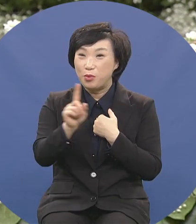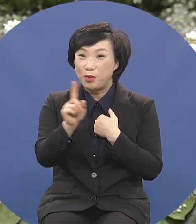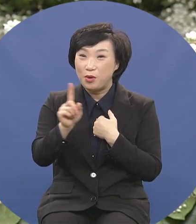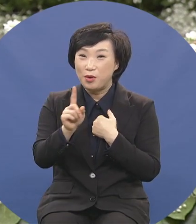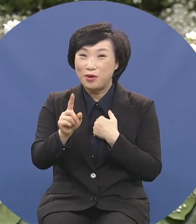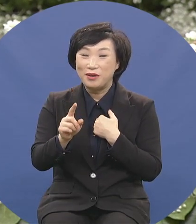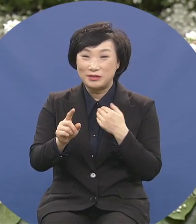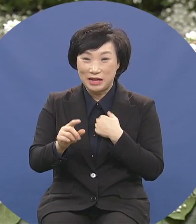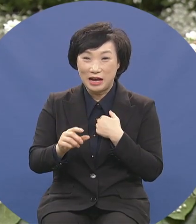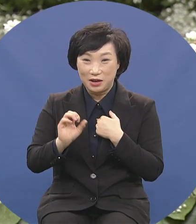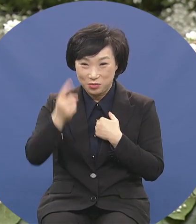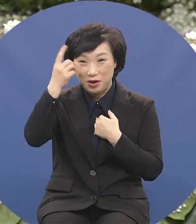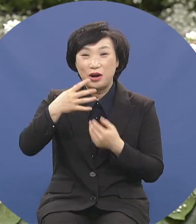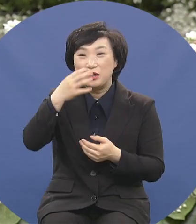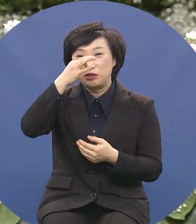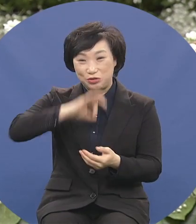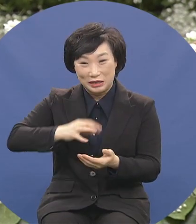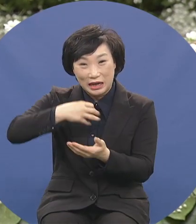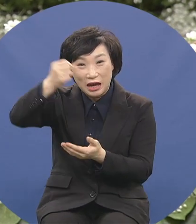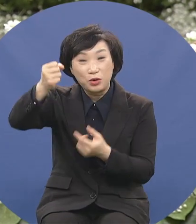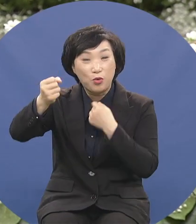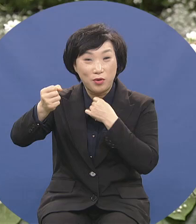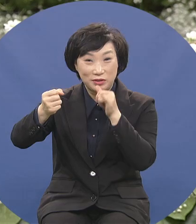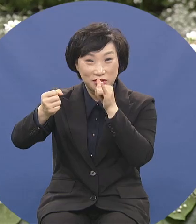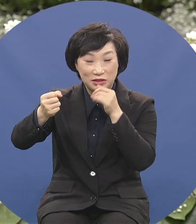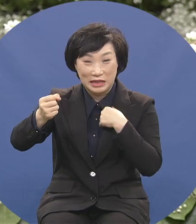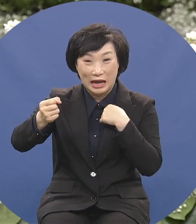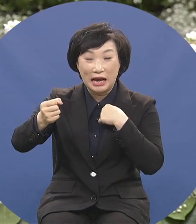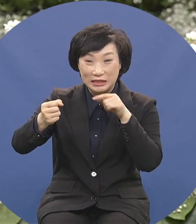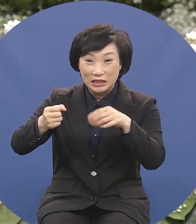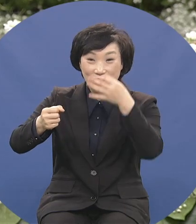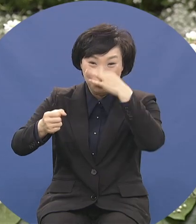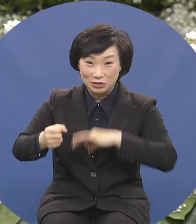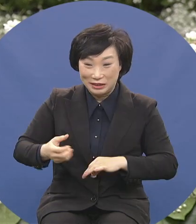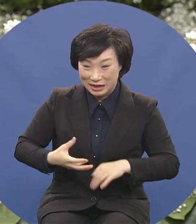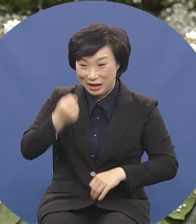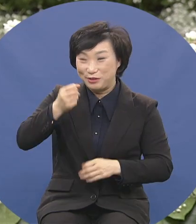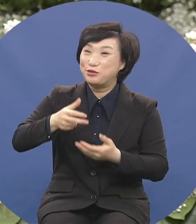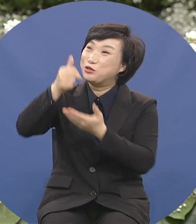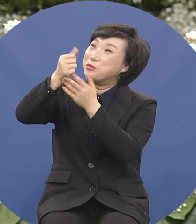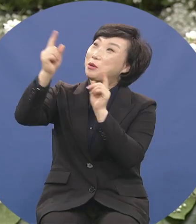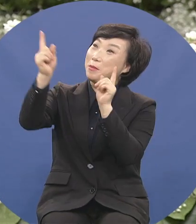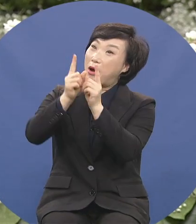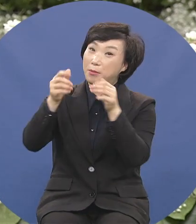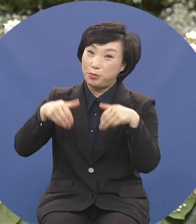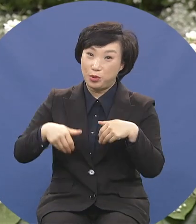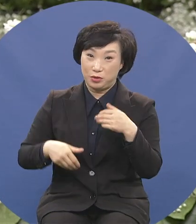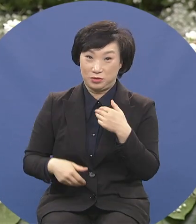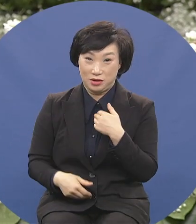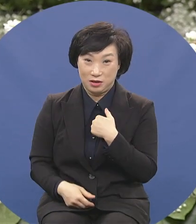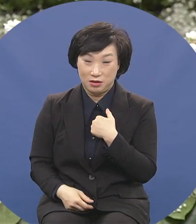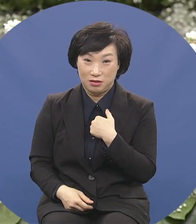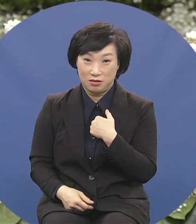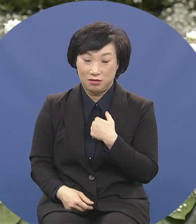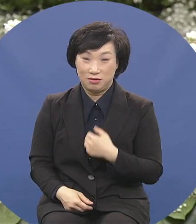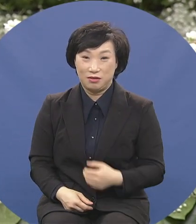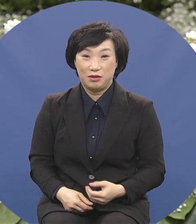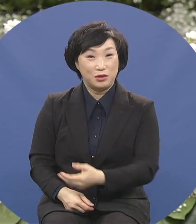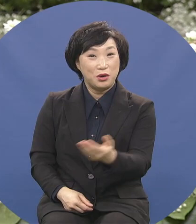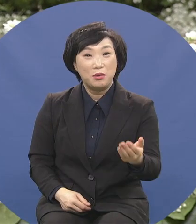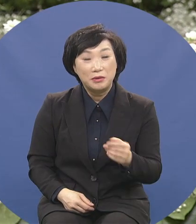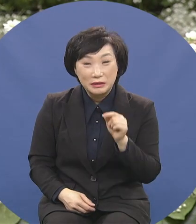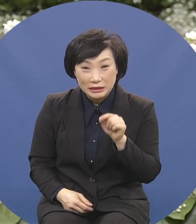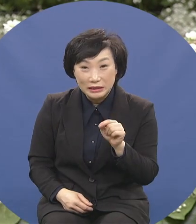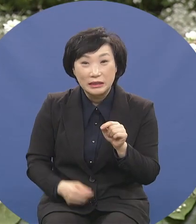무엇인가를 거두기를 원하는 내가 그것을 가지고 주님을 만나야 한다 라고